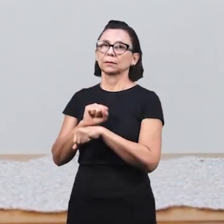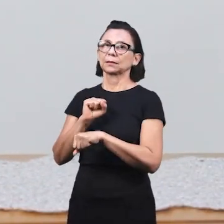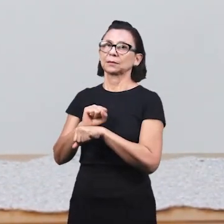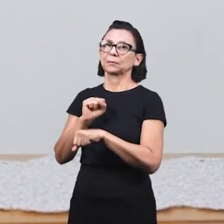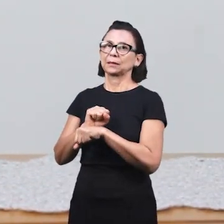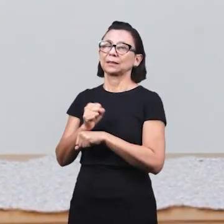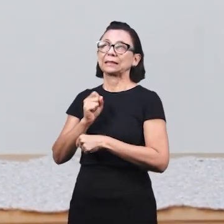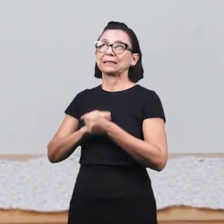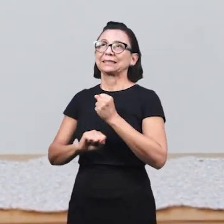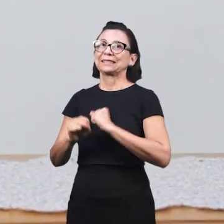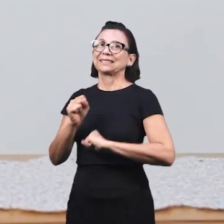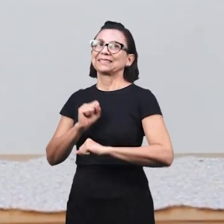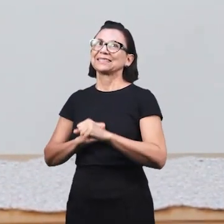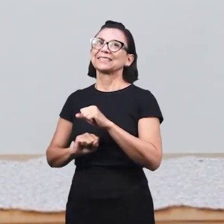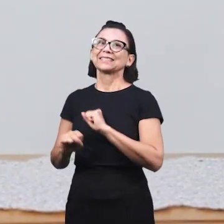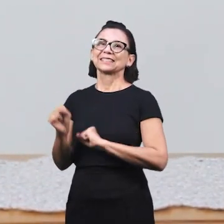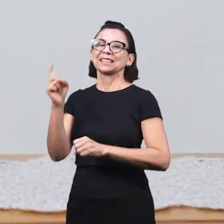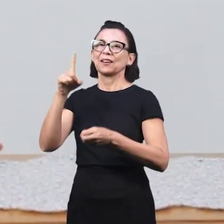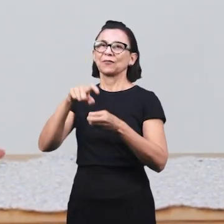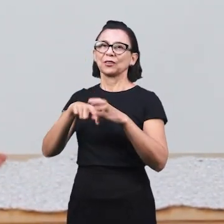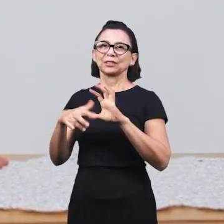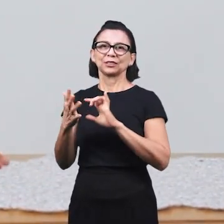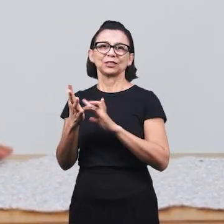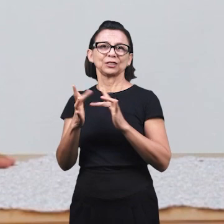готовы и ожидаем